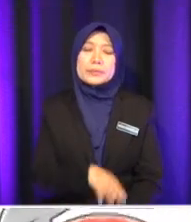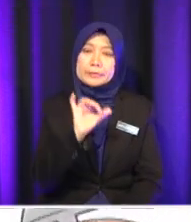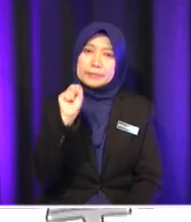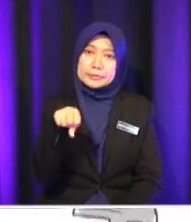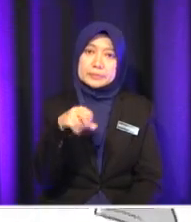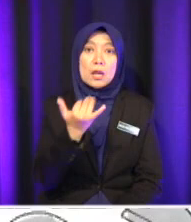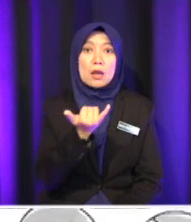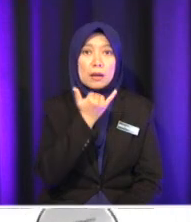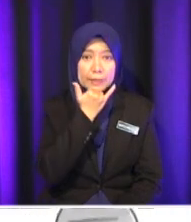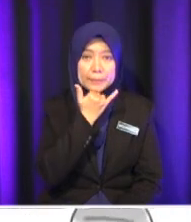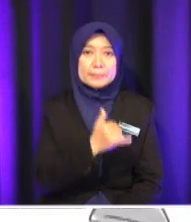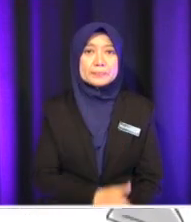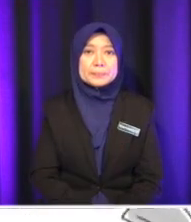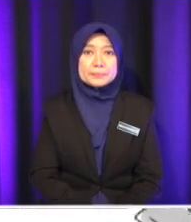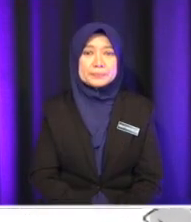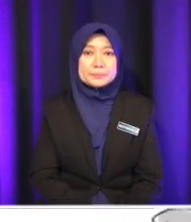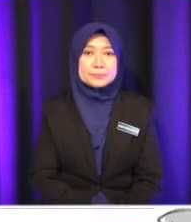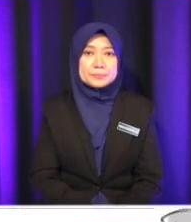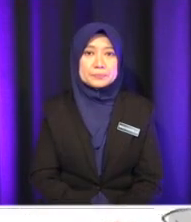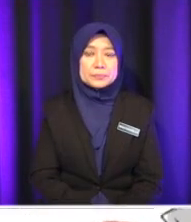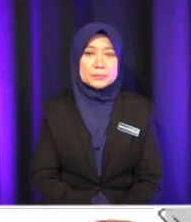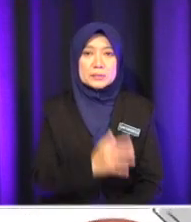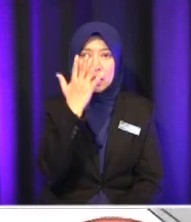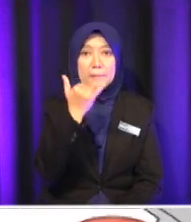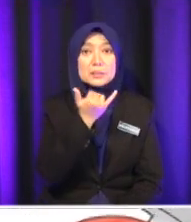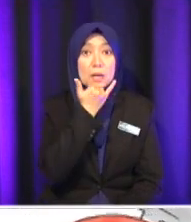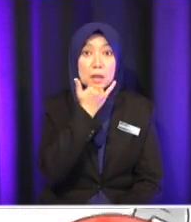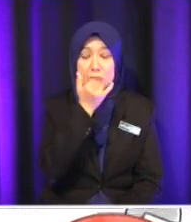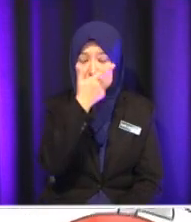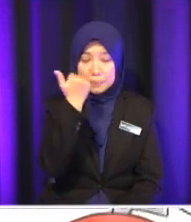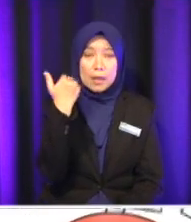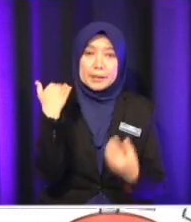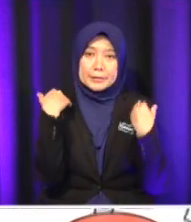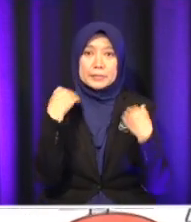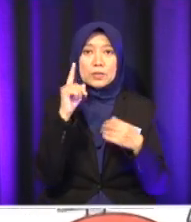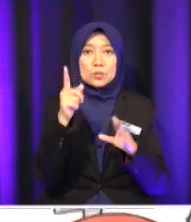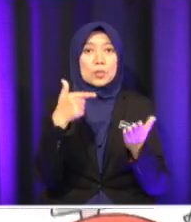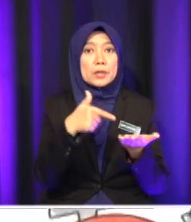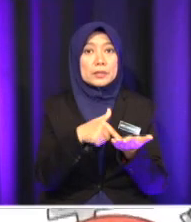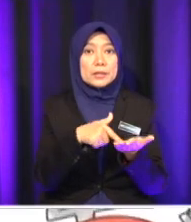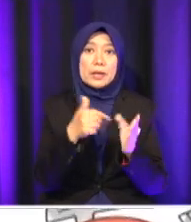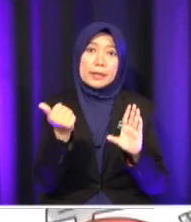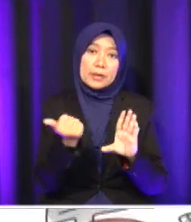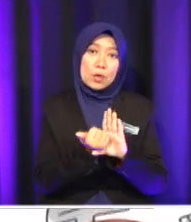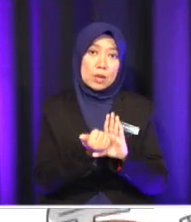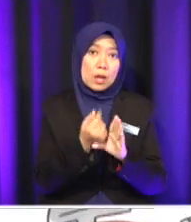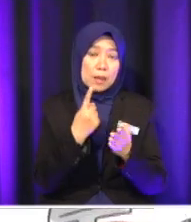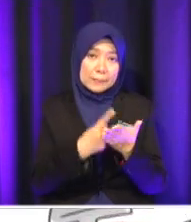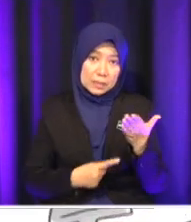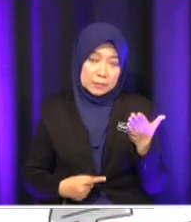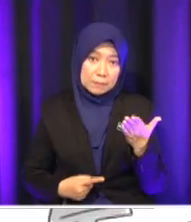salah kenapa Salah sebab kita ada satu lagi account dalam